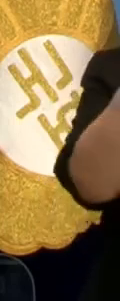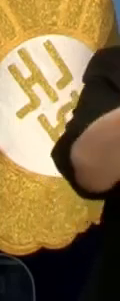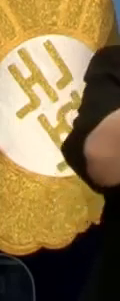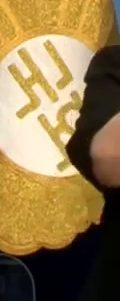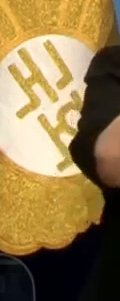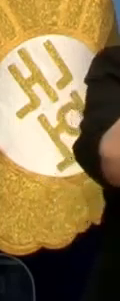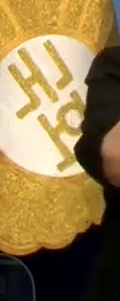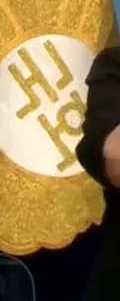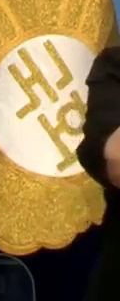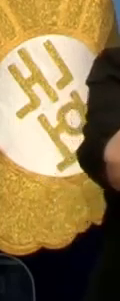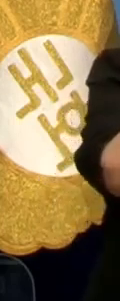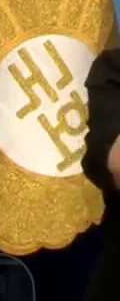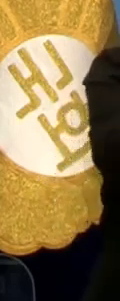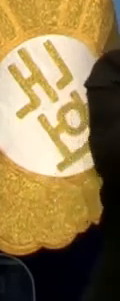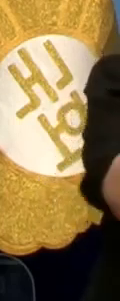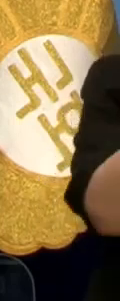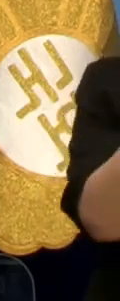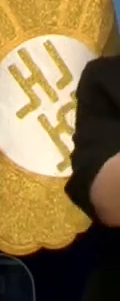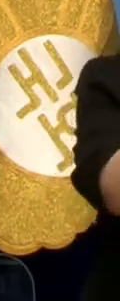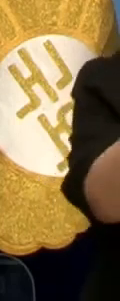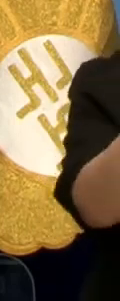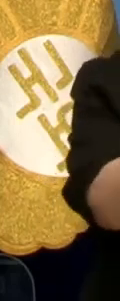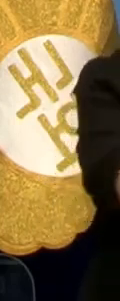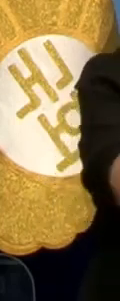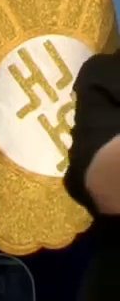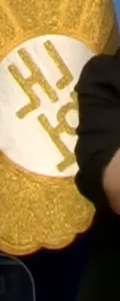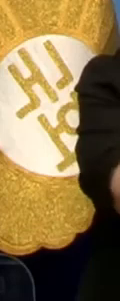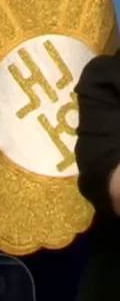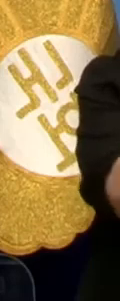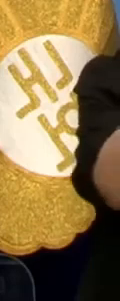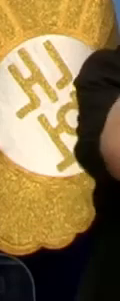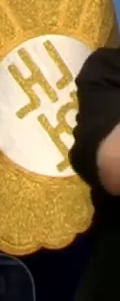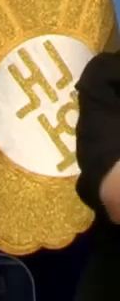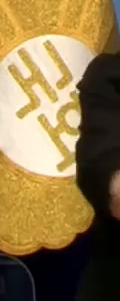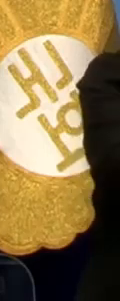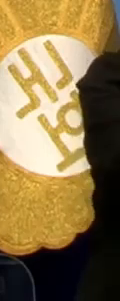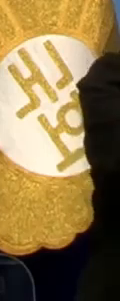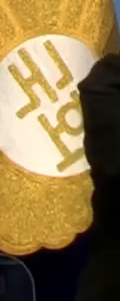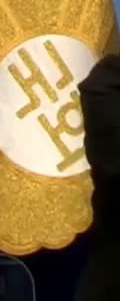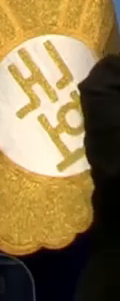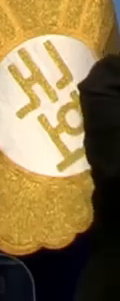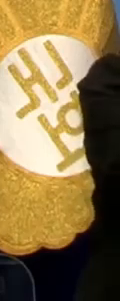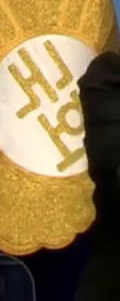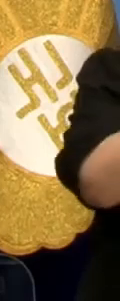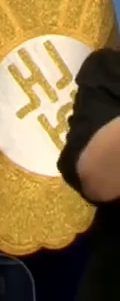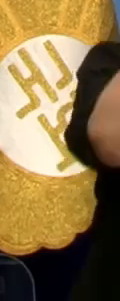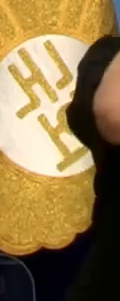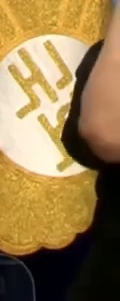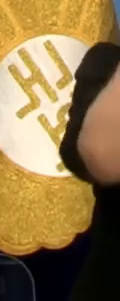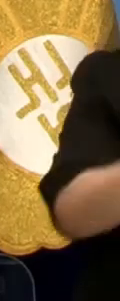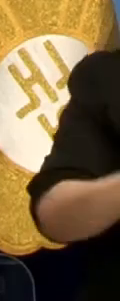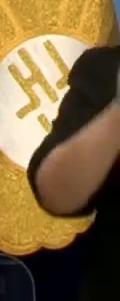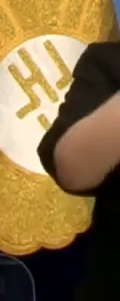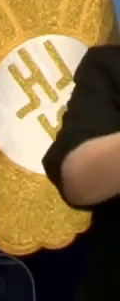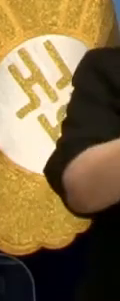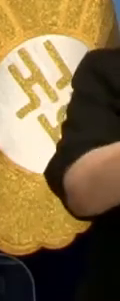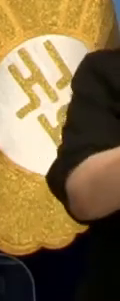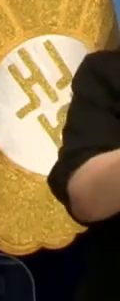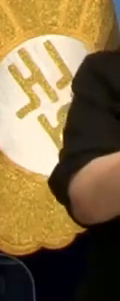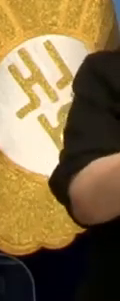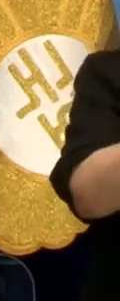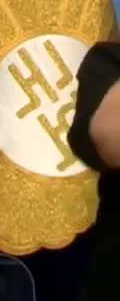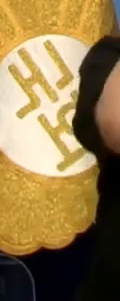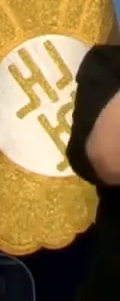지급하겠습니다. 가구별로 4인 가구로 하면 400만 원이 될 테고 그중에 청년에 대해서는 연 100만 원이